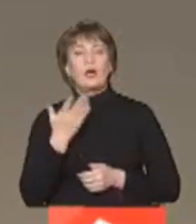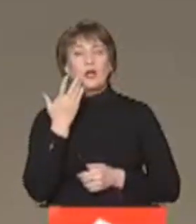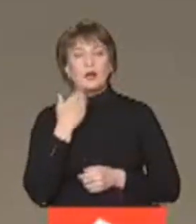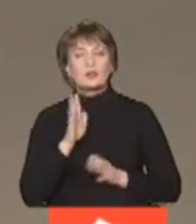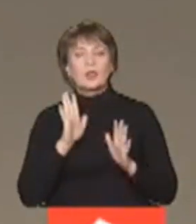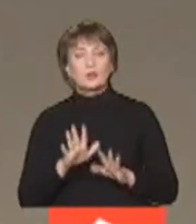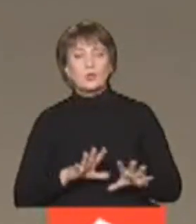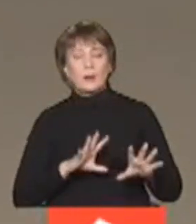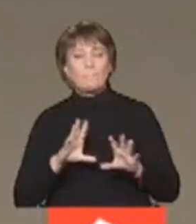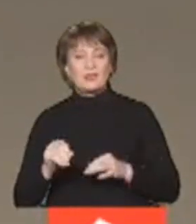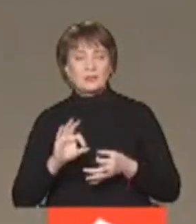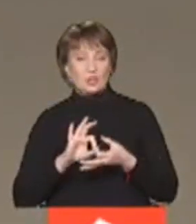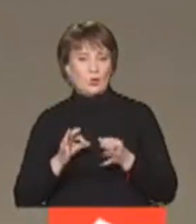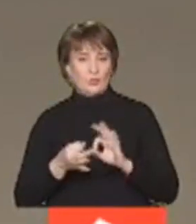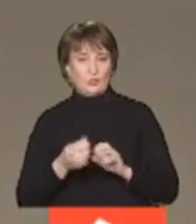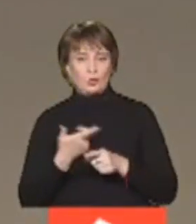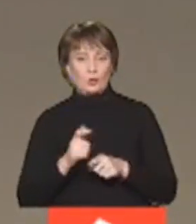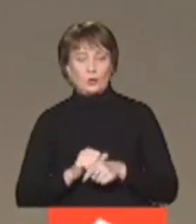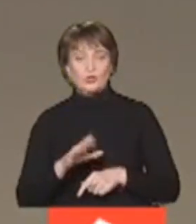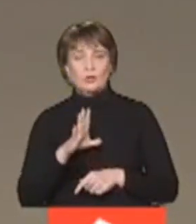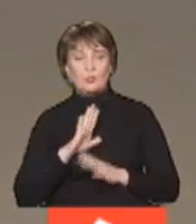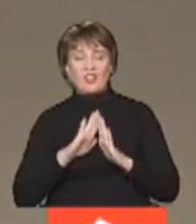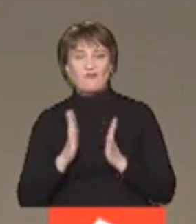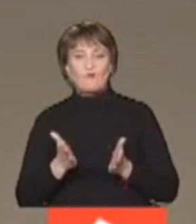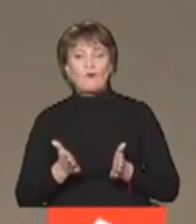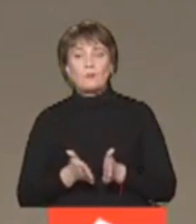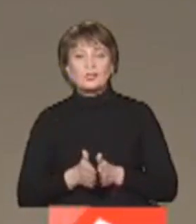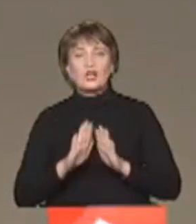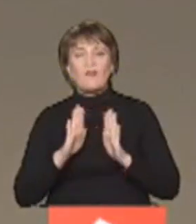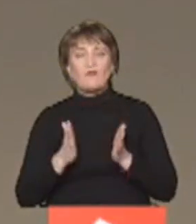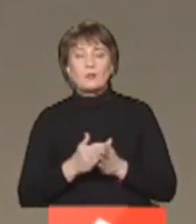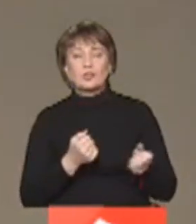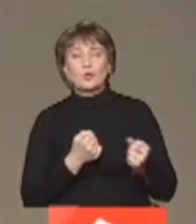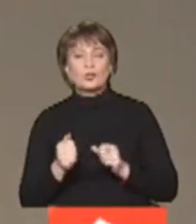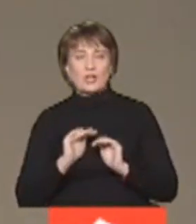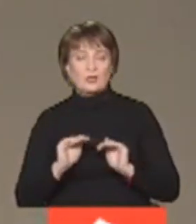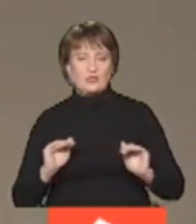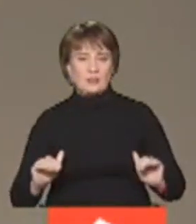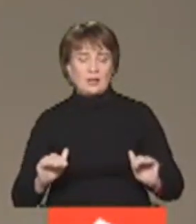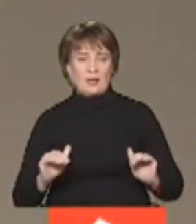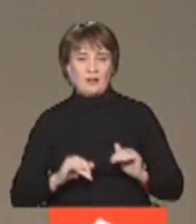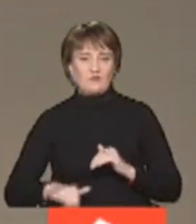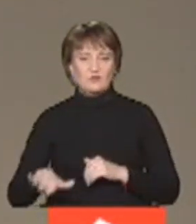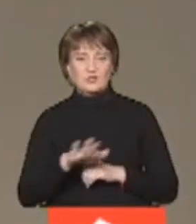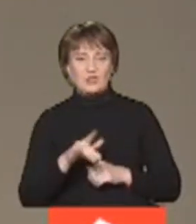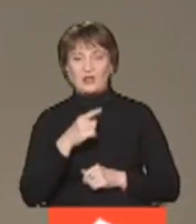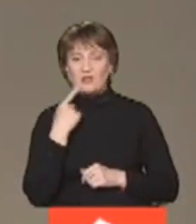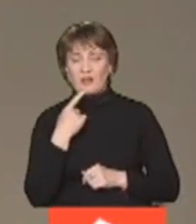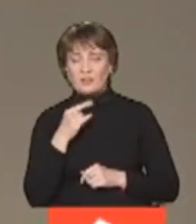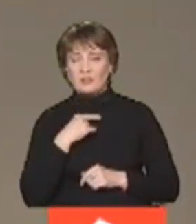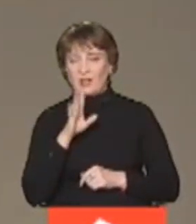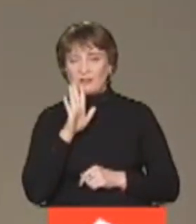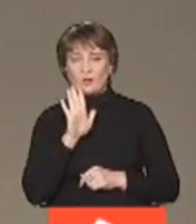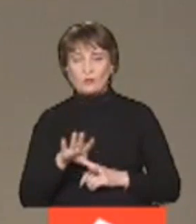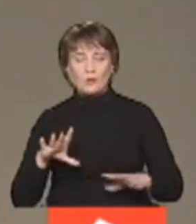только перенесли Олимпиаду, нам было очень тяжело вообще удержать детей в зале. Так как она говорит, я не люблю